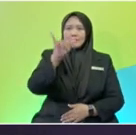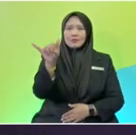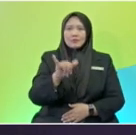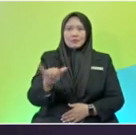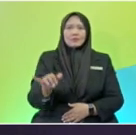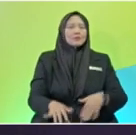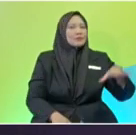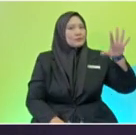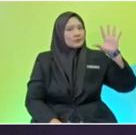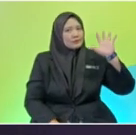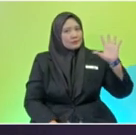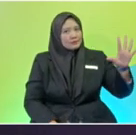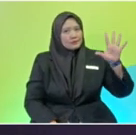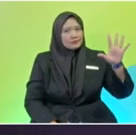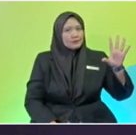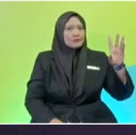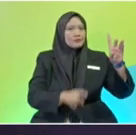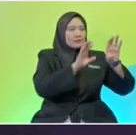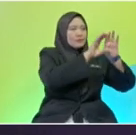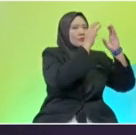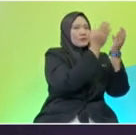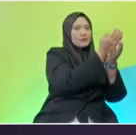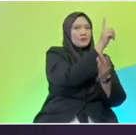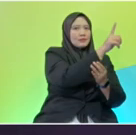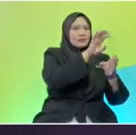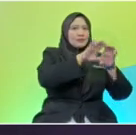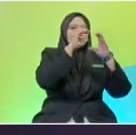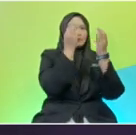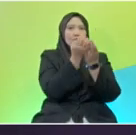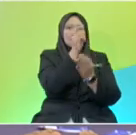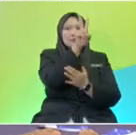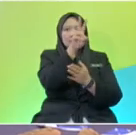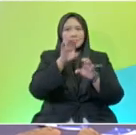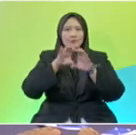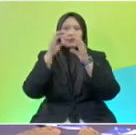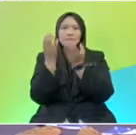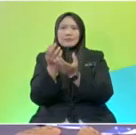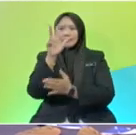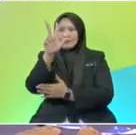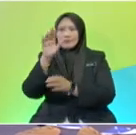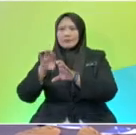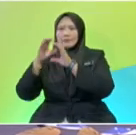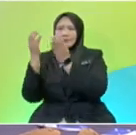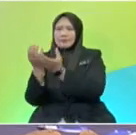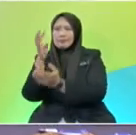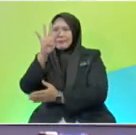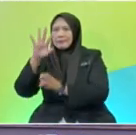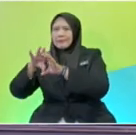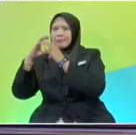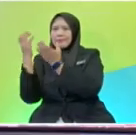dekat situ untuk adik-adik kita nampak Aduh Okelah saya akan tulis di sini jawabannya lima